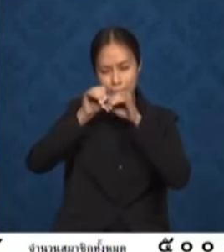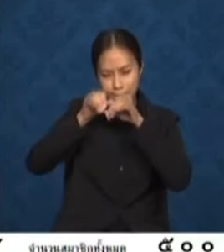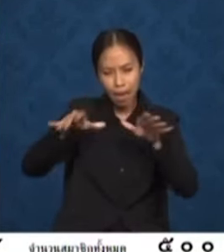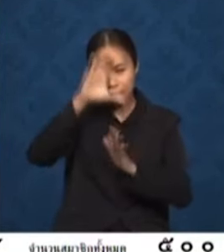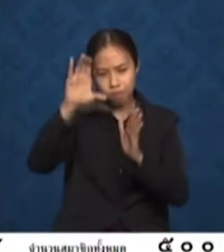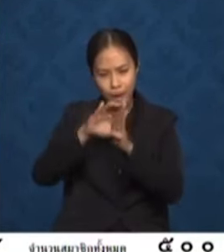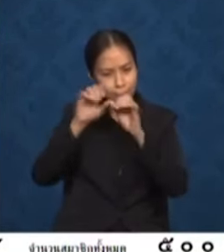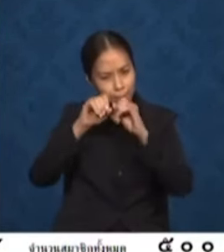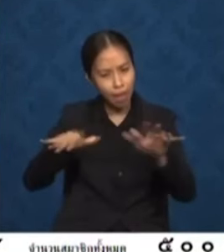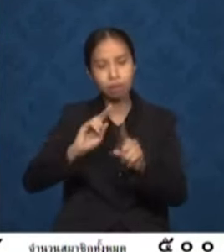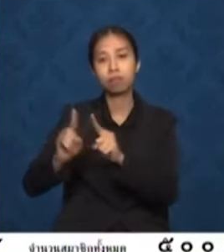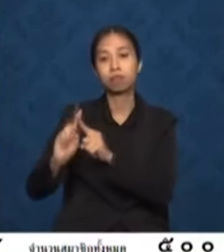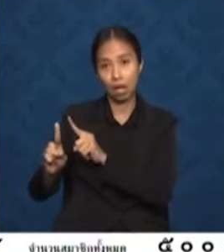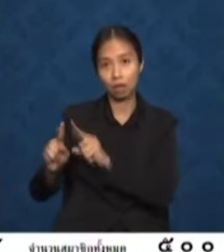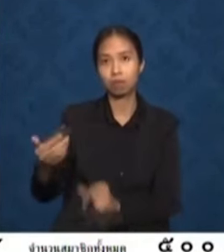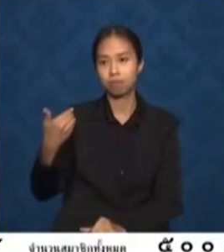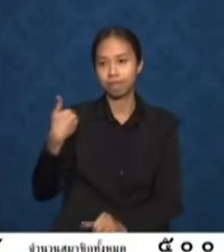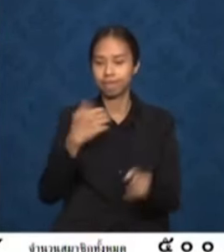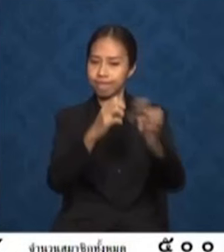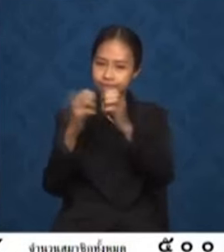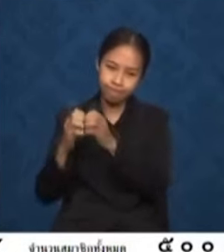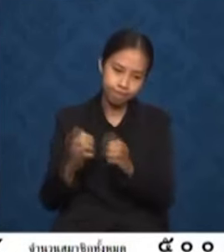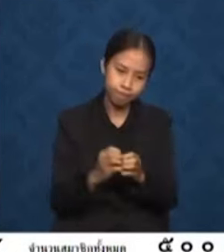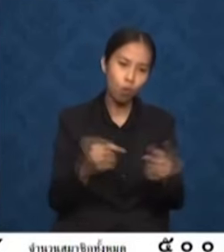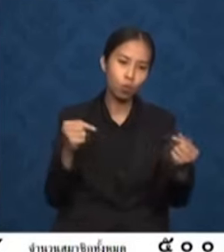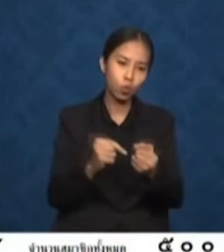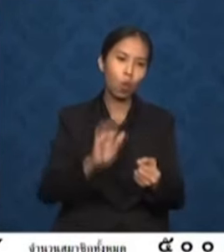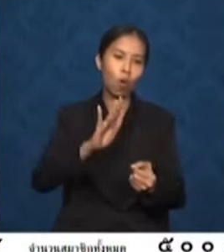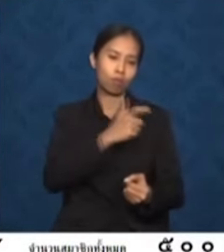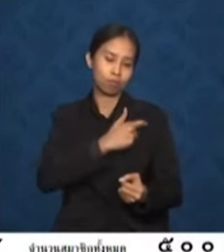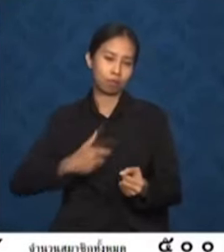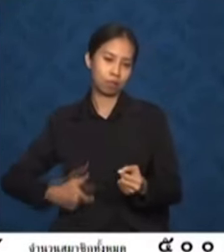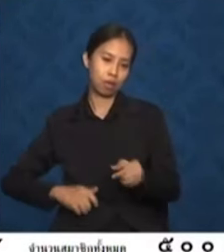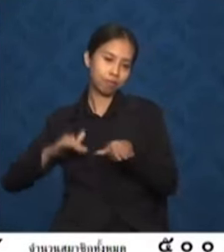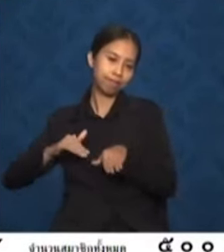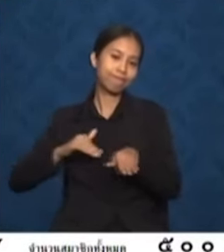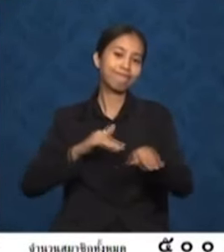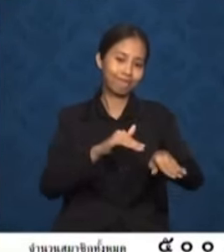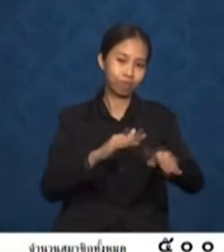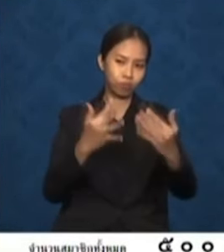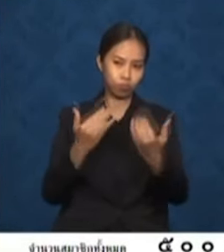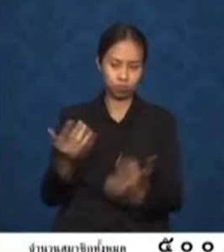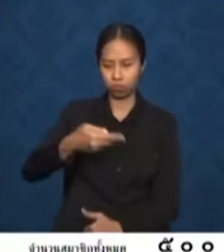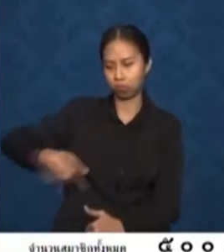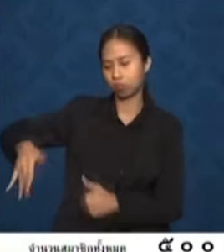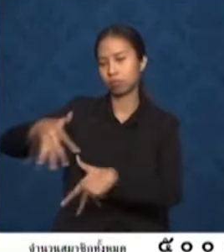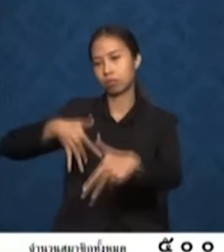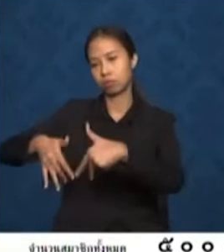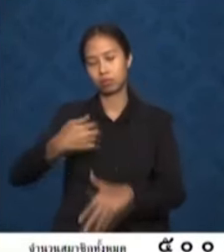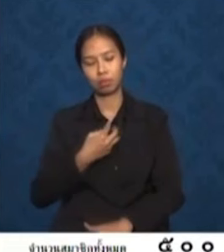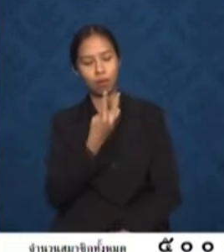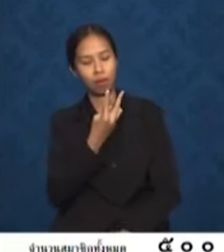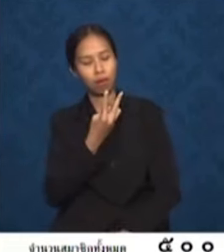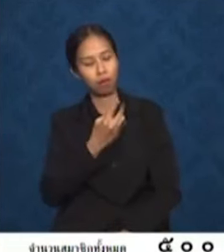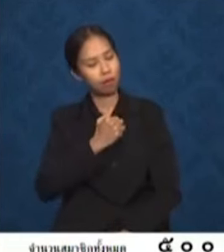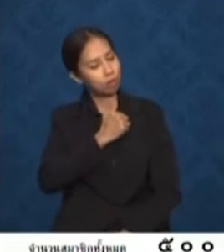อย่ก้างมีการไปรบกวนก่อกวนกระบวนเถด docซึถือวเป็เหดการที่สางความเสริญใจใหกบพี่นบระชาชนคนไทย